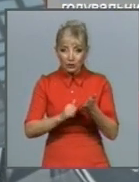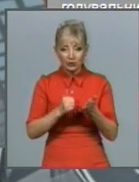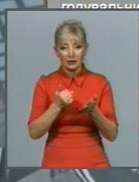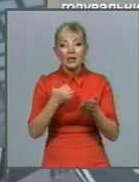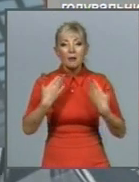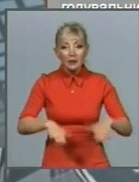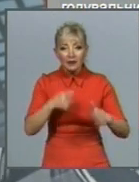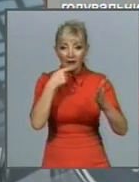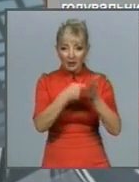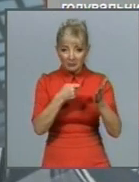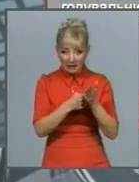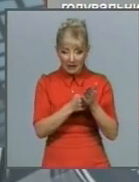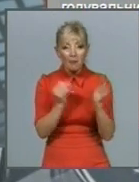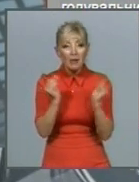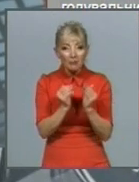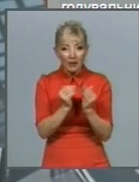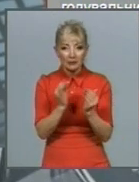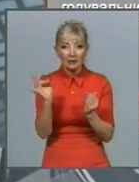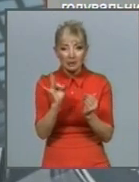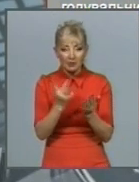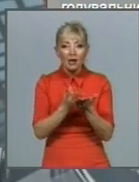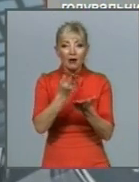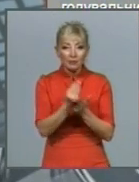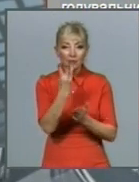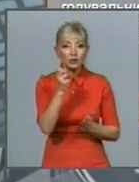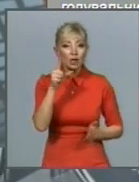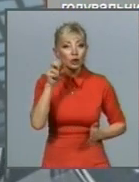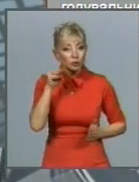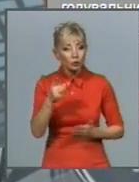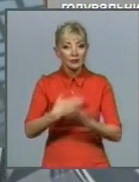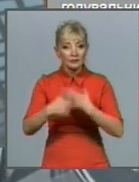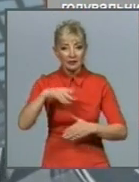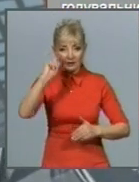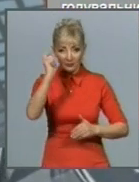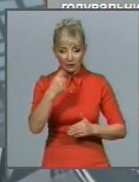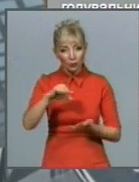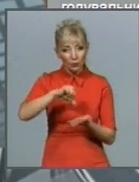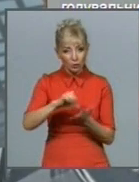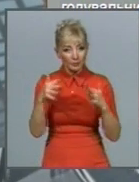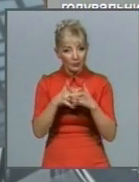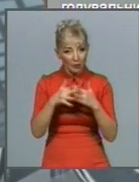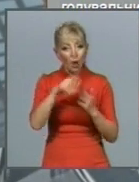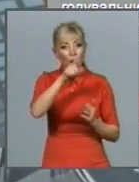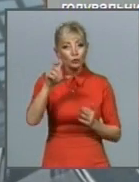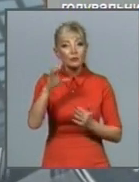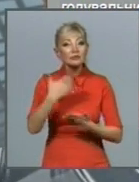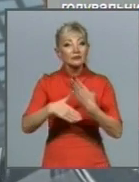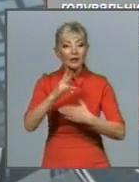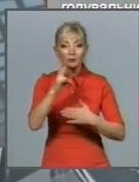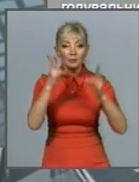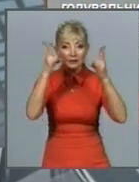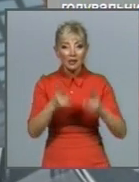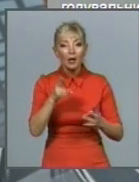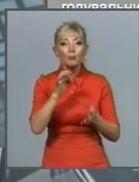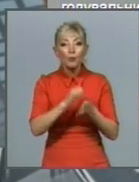годувальника. Мінімальні розміри пенсії виплат шахтарям, інвалідам війни, учасникам бойових дій – людям з інвалідністю, які постраждали